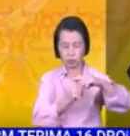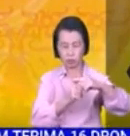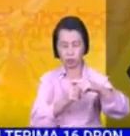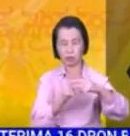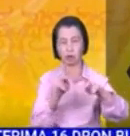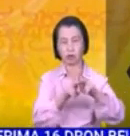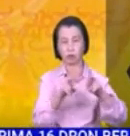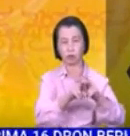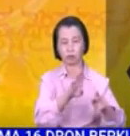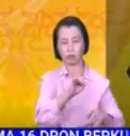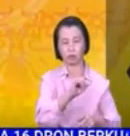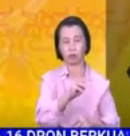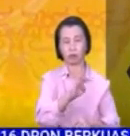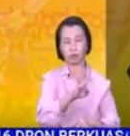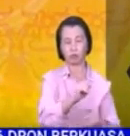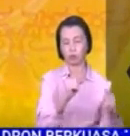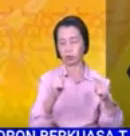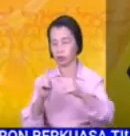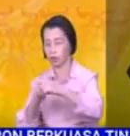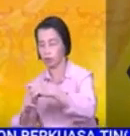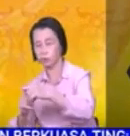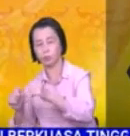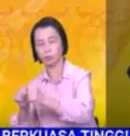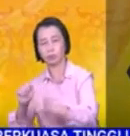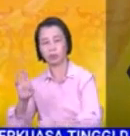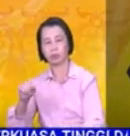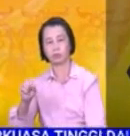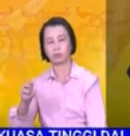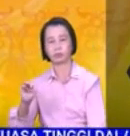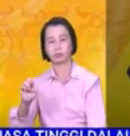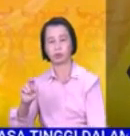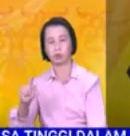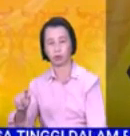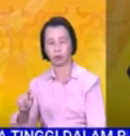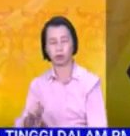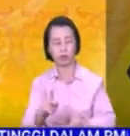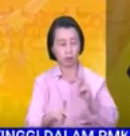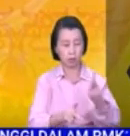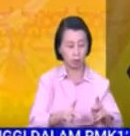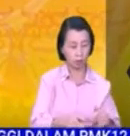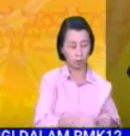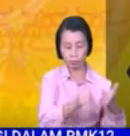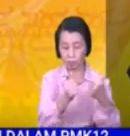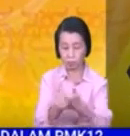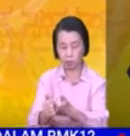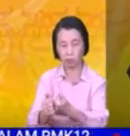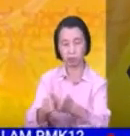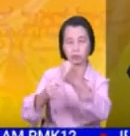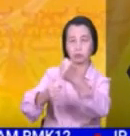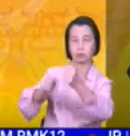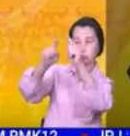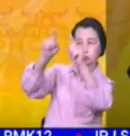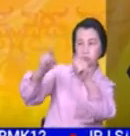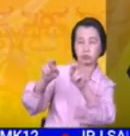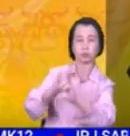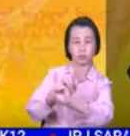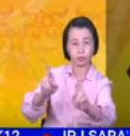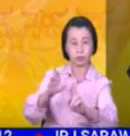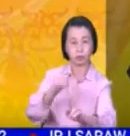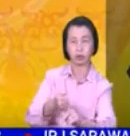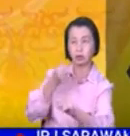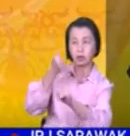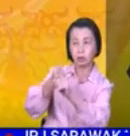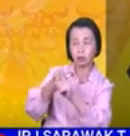Kampung Bumbuk hingga Simpang Seniawan. Sehubungan itu, para pengguna diminta untuk mematuhi papan tanda keselamatan yang disediakan